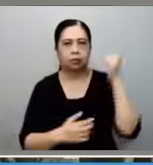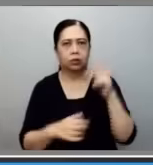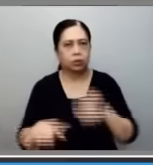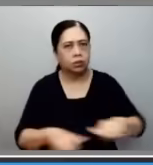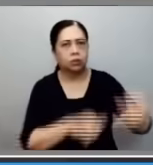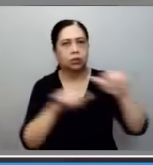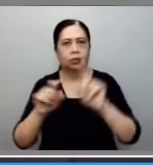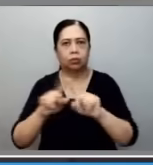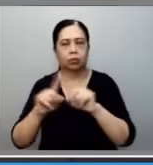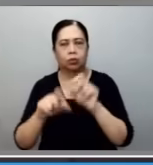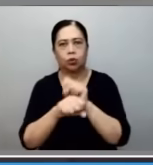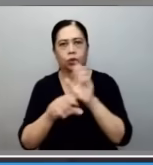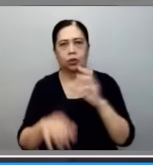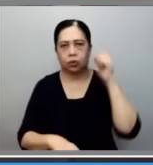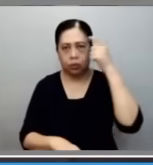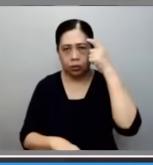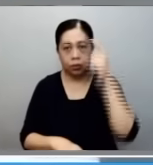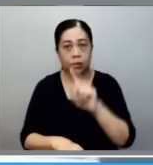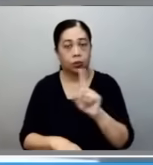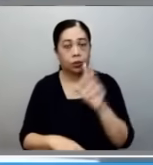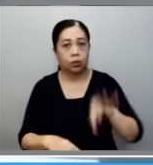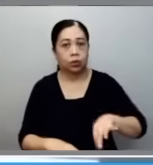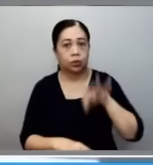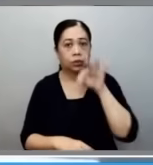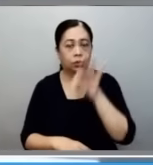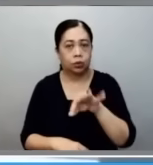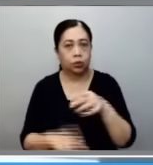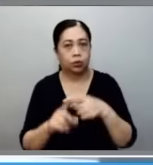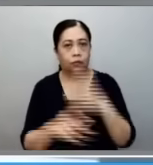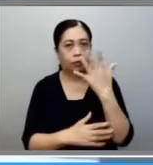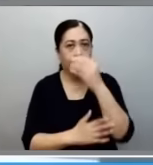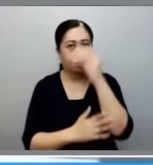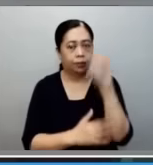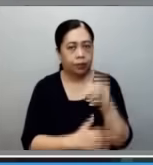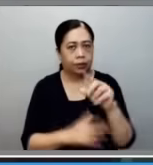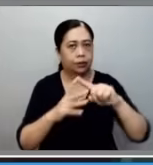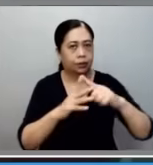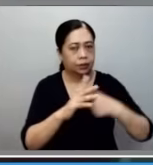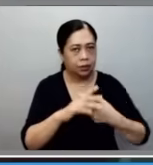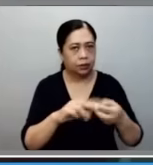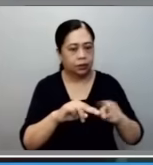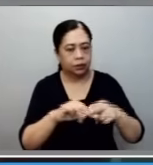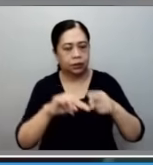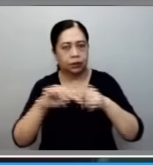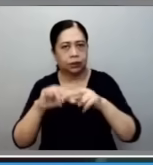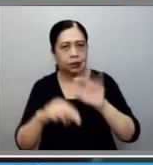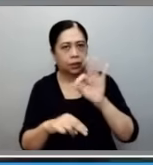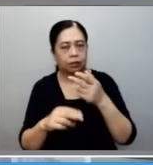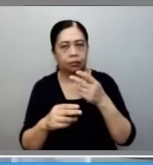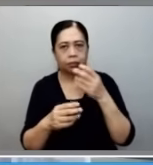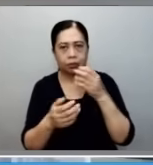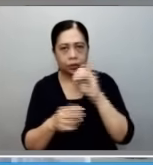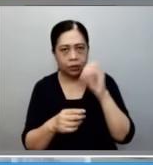gobyerno. Ang kanilang magiging contribution mula 5% sa simula hanggang maging 9% pagkalipas ng 7